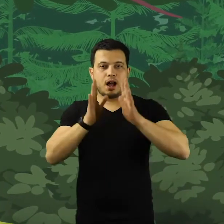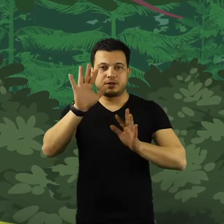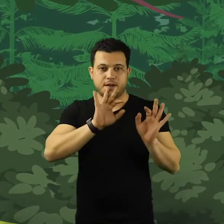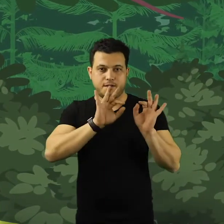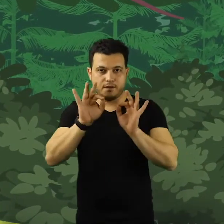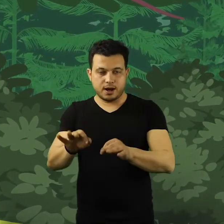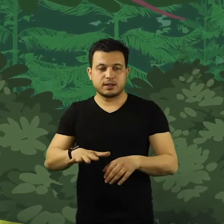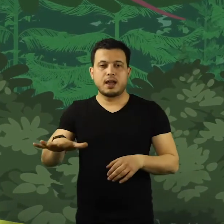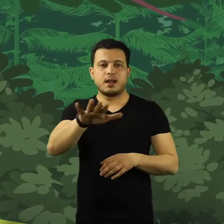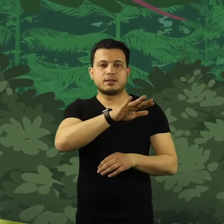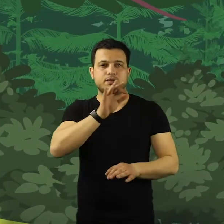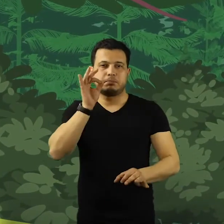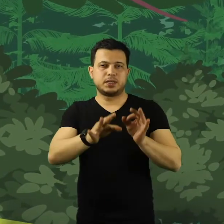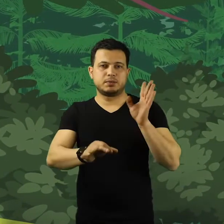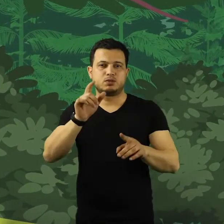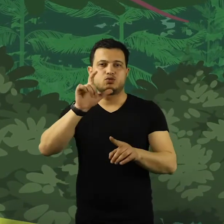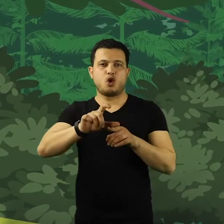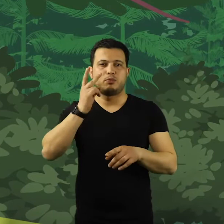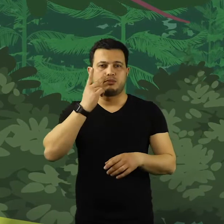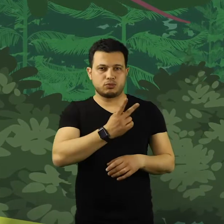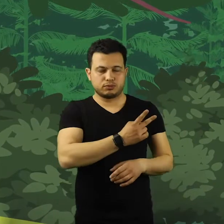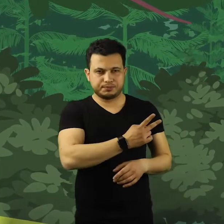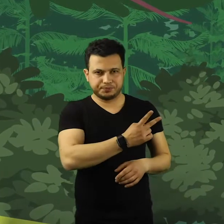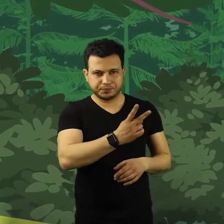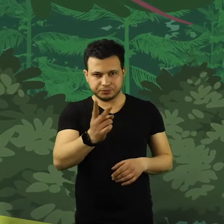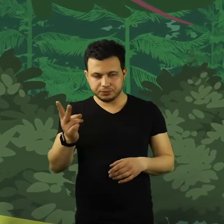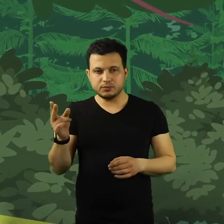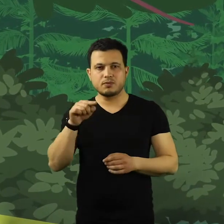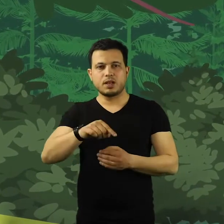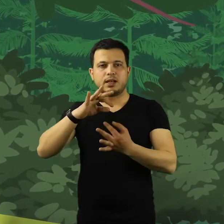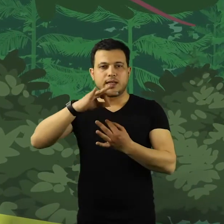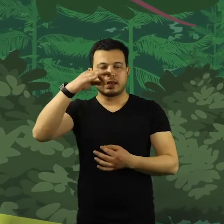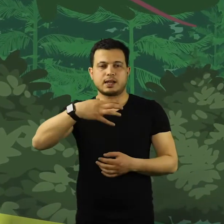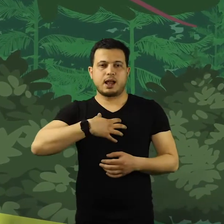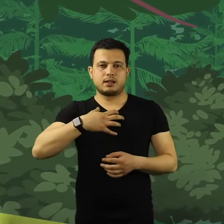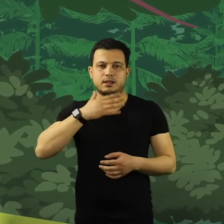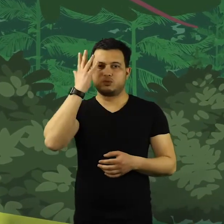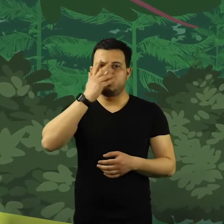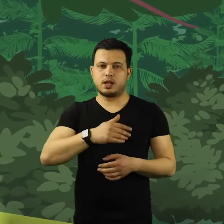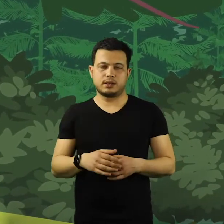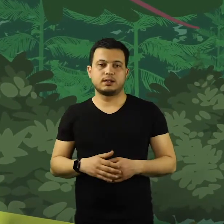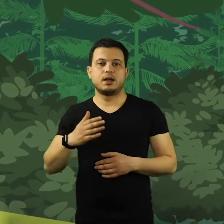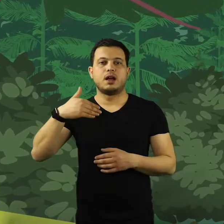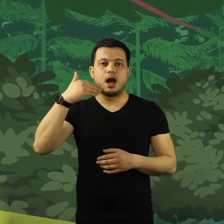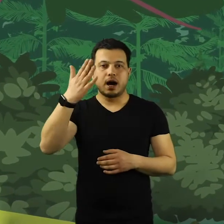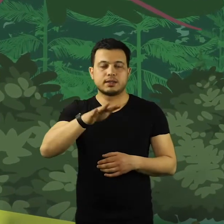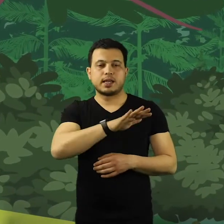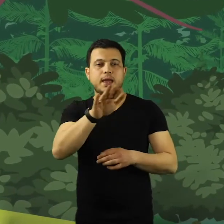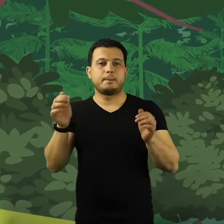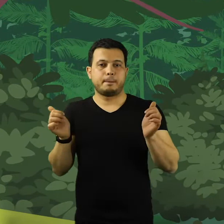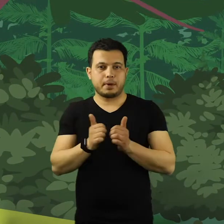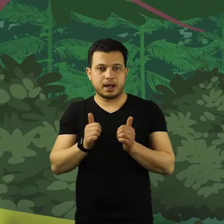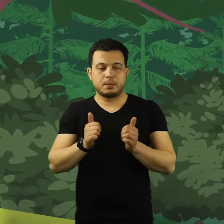Etraftaki çöpleri ve kirliliği gören insanlar bundan dolayı çok utandılar Ardından hepsi